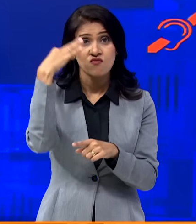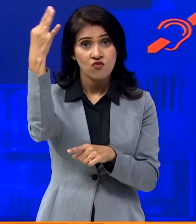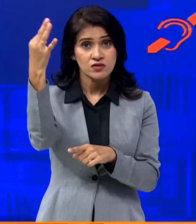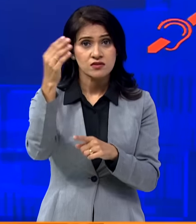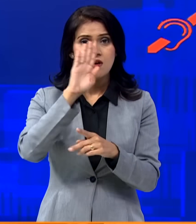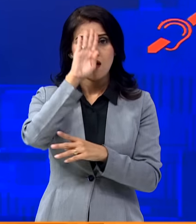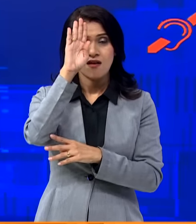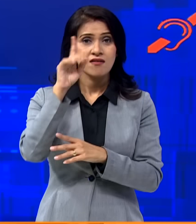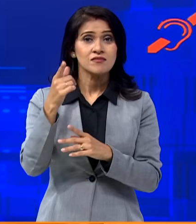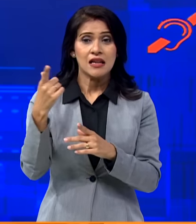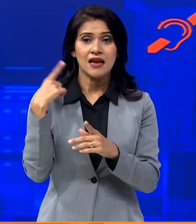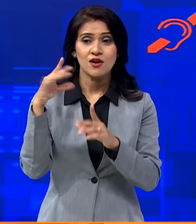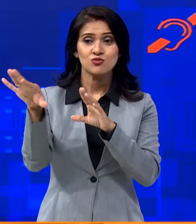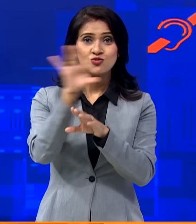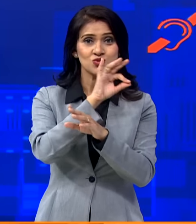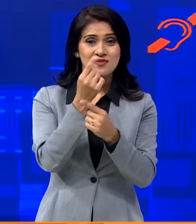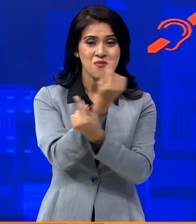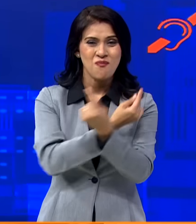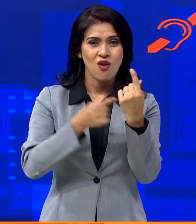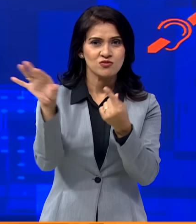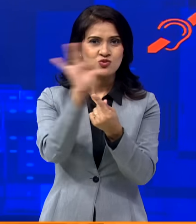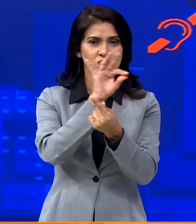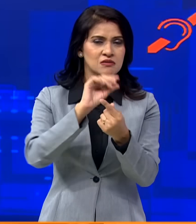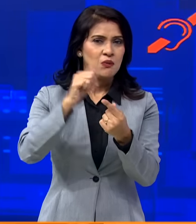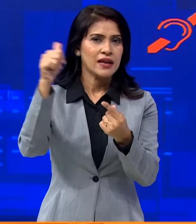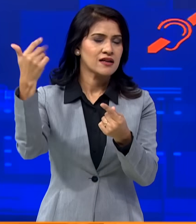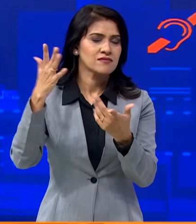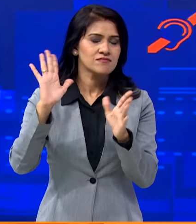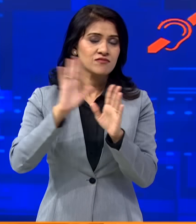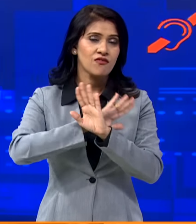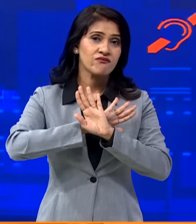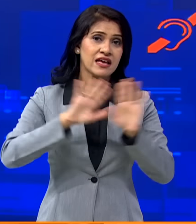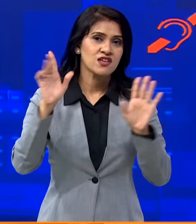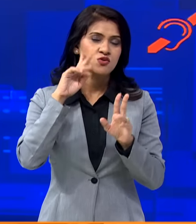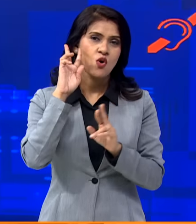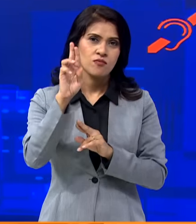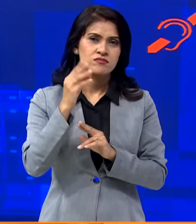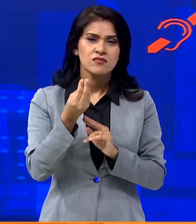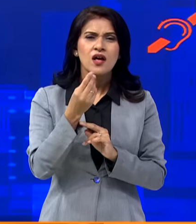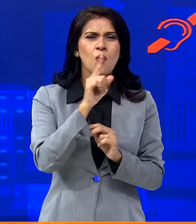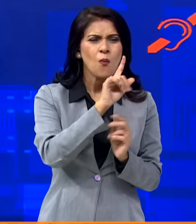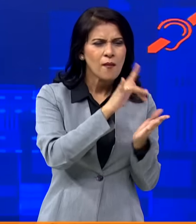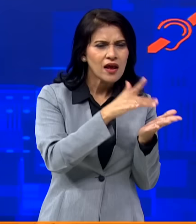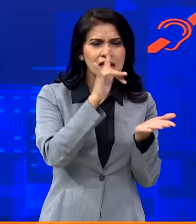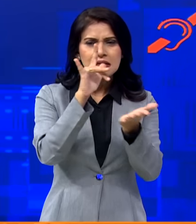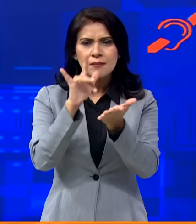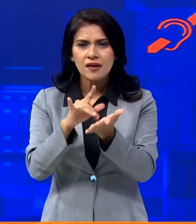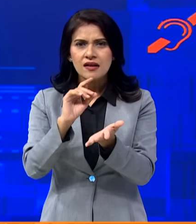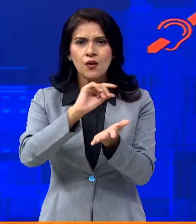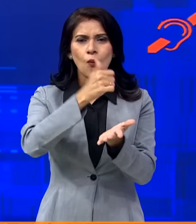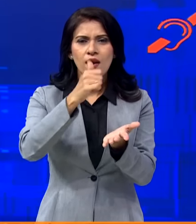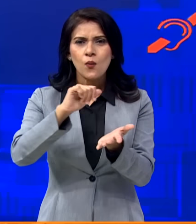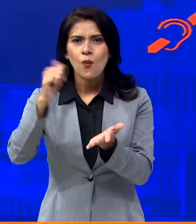लिख लेना लिख लेना एक दो सीट जीतना दो चार सीट